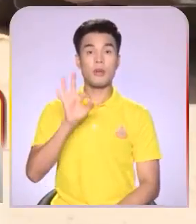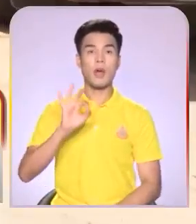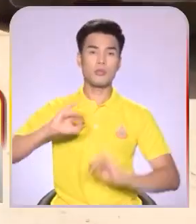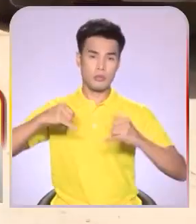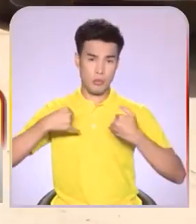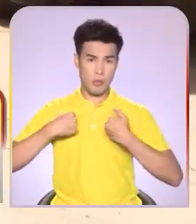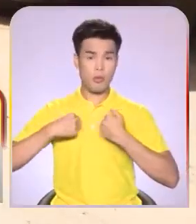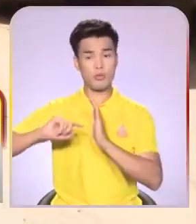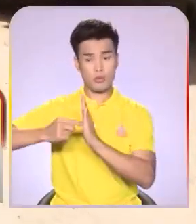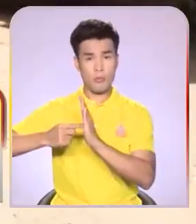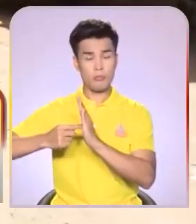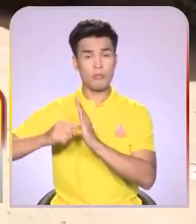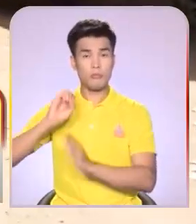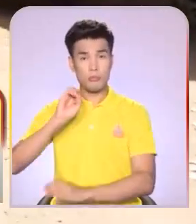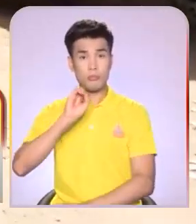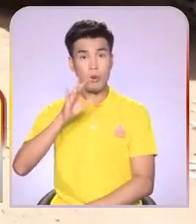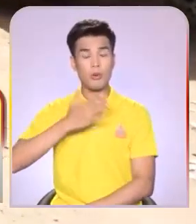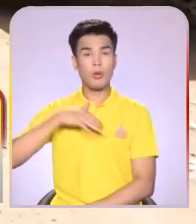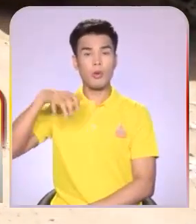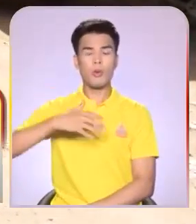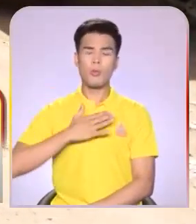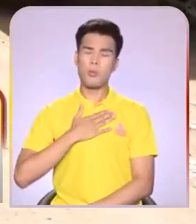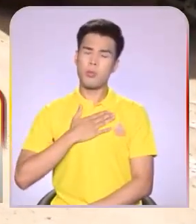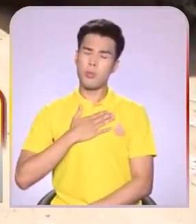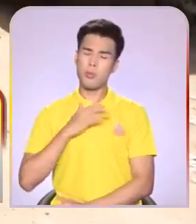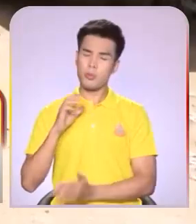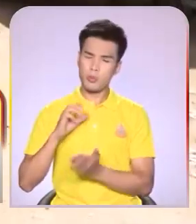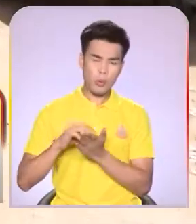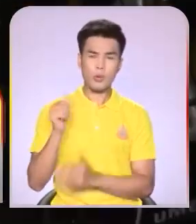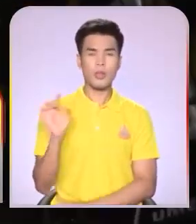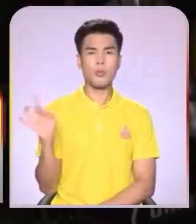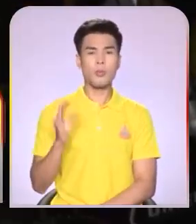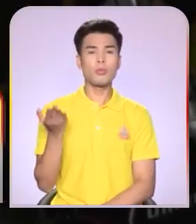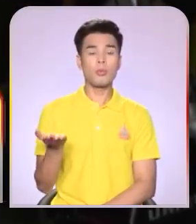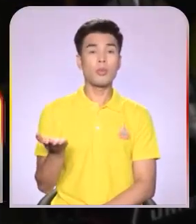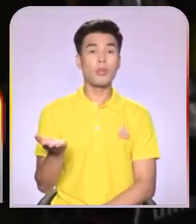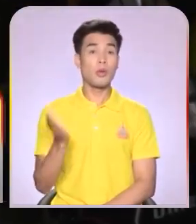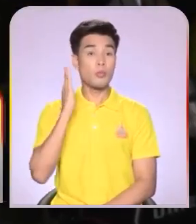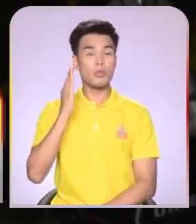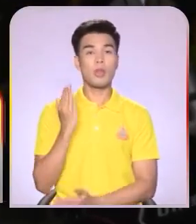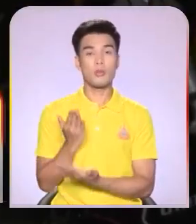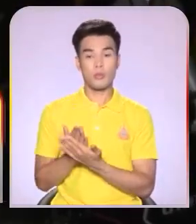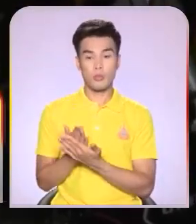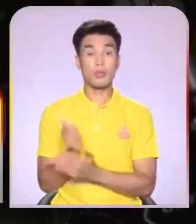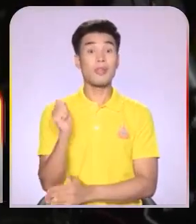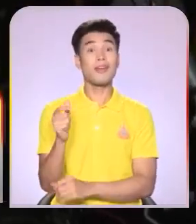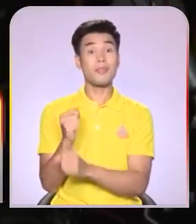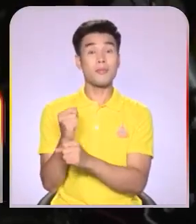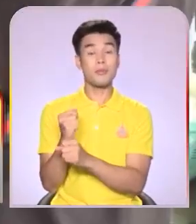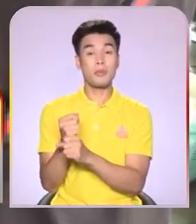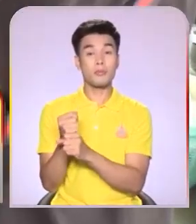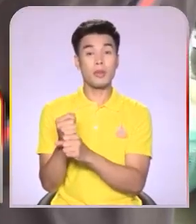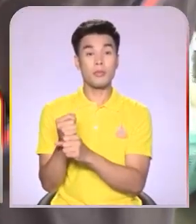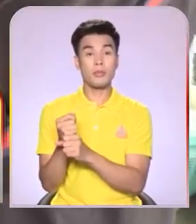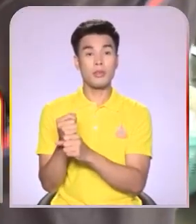ของอู่บอกว่าเรื่องที่เกิดขึ้นเนี่ยถือว่าโชคดีมากเลยที่เกิดขึ้นขึ้นกับน้องกิจคนนี้เป็นลูกจ้างนะเด็กคนเนี้ยอยู่ที่ร้าน